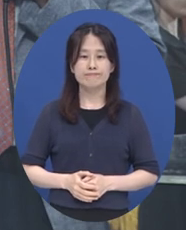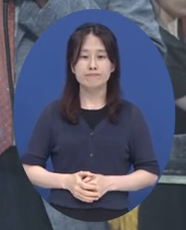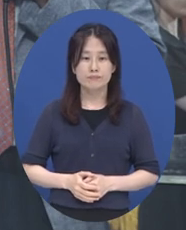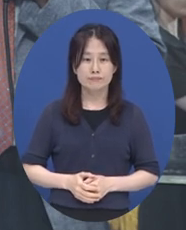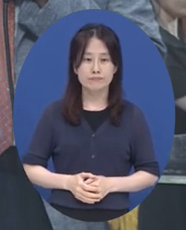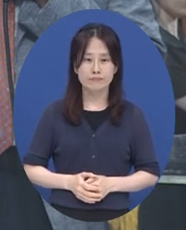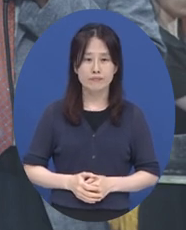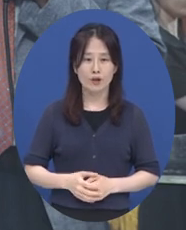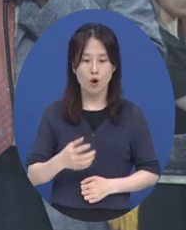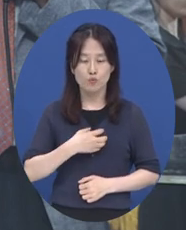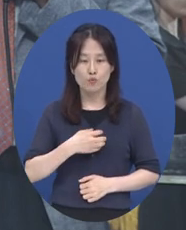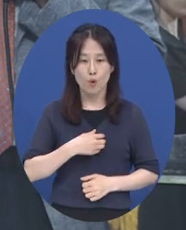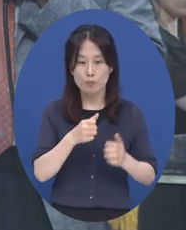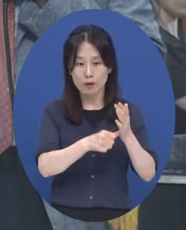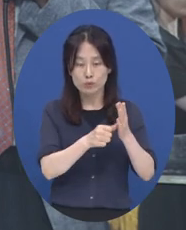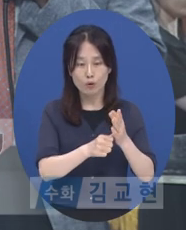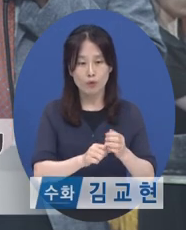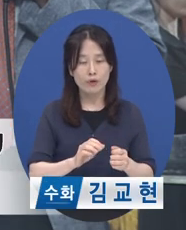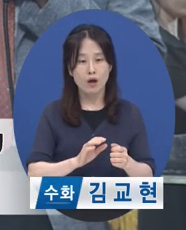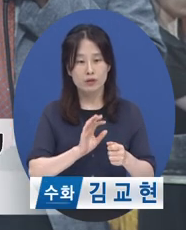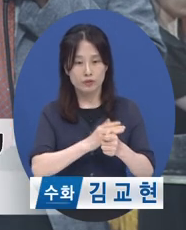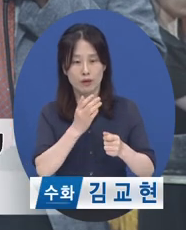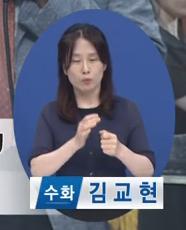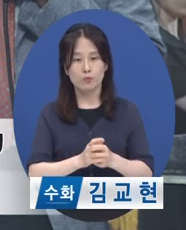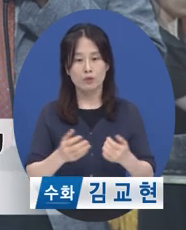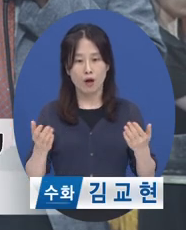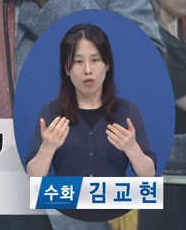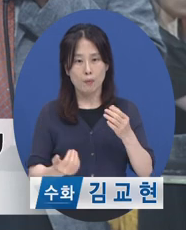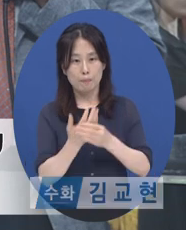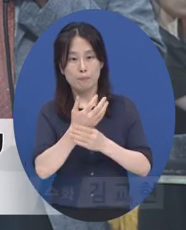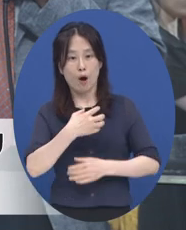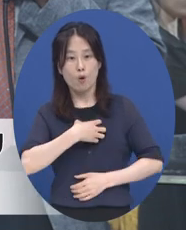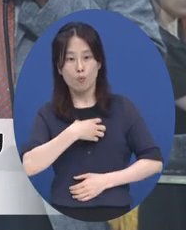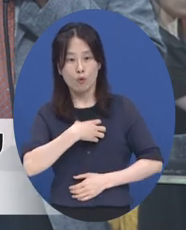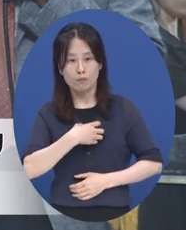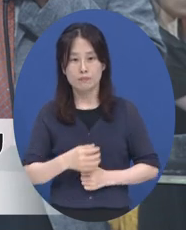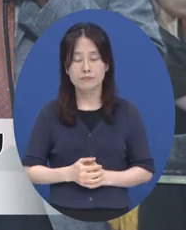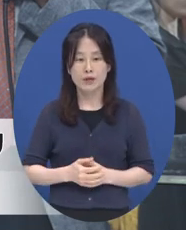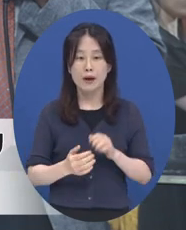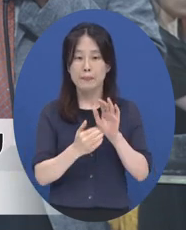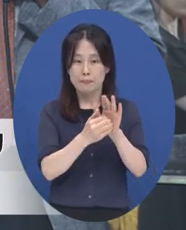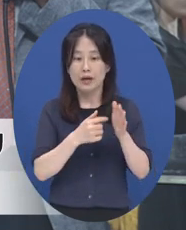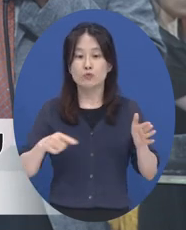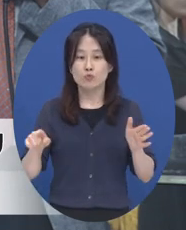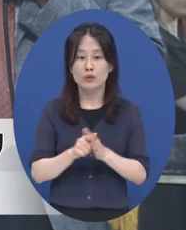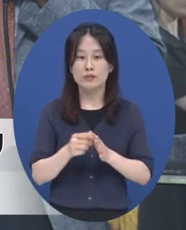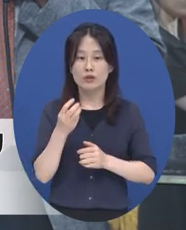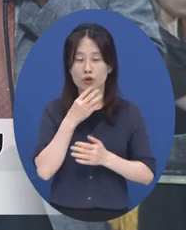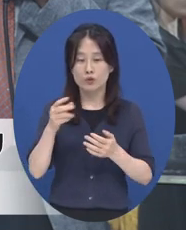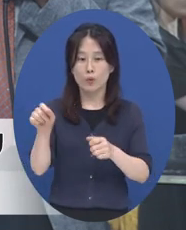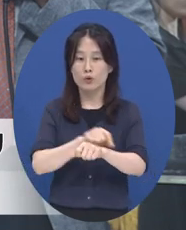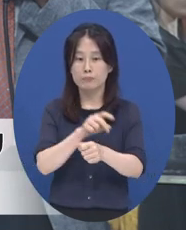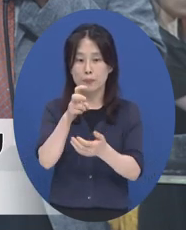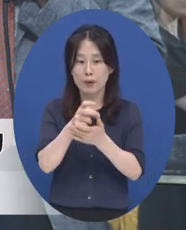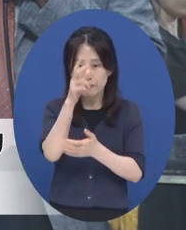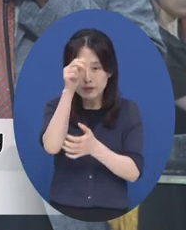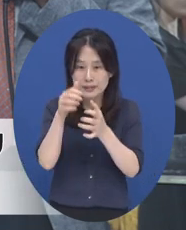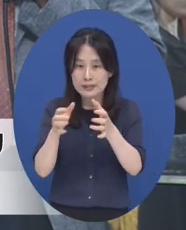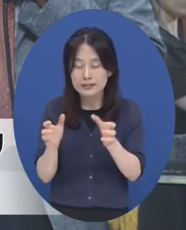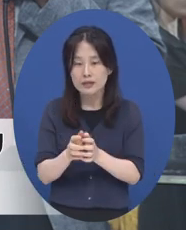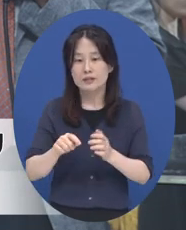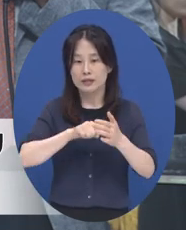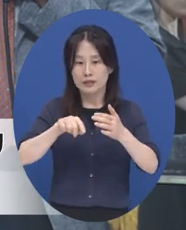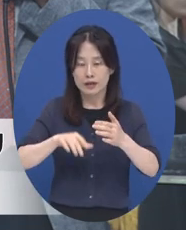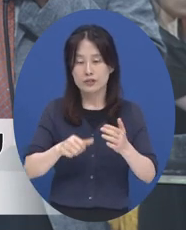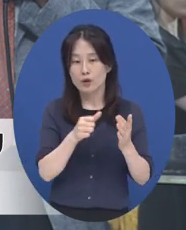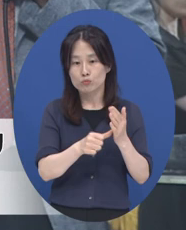위험한 화학물질은 잘못 다루다 자칫 큰 사고로 이어질 수 있습니다. 사고 예방 차원에서 경기도 특별사법경찰단이 도내